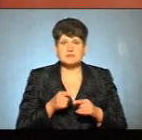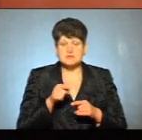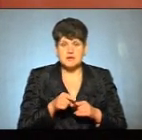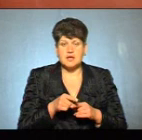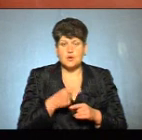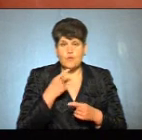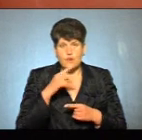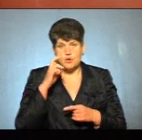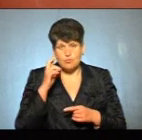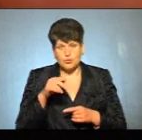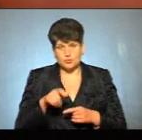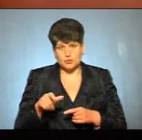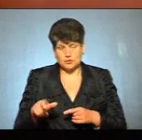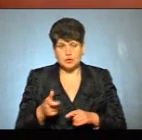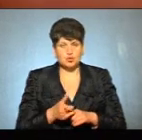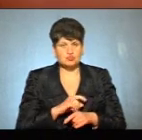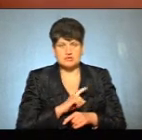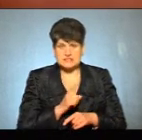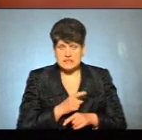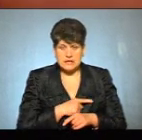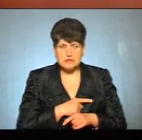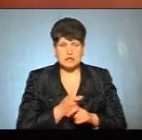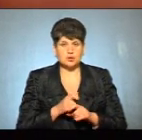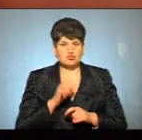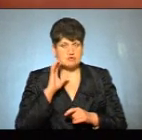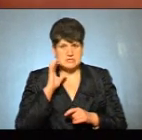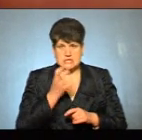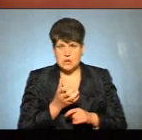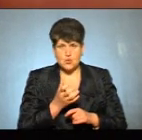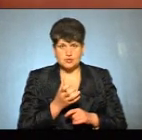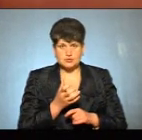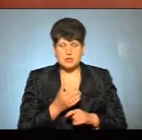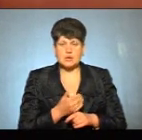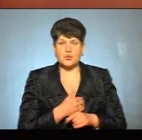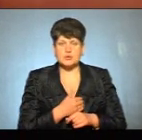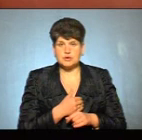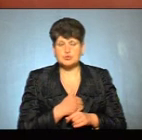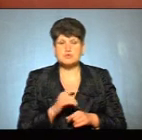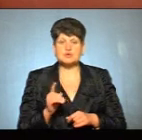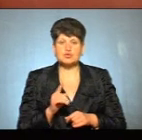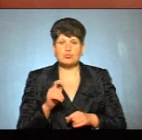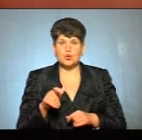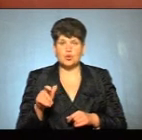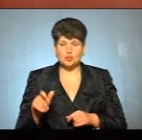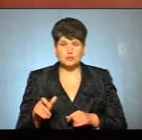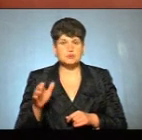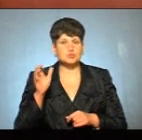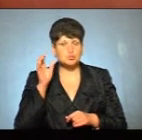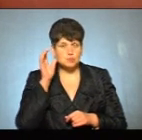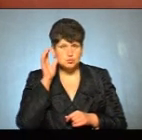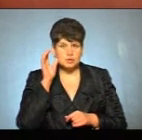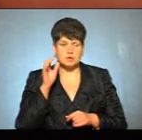людини. Дуже сильно, дуже серйозно. І хотілося, щоб люди дослухалися